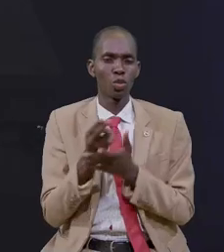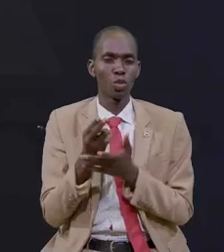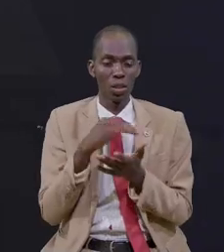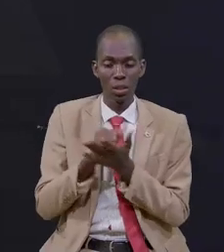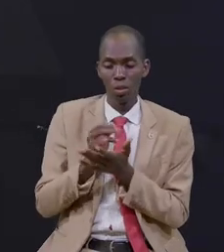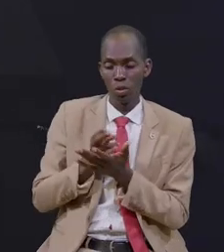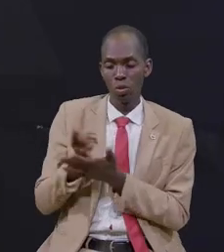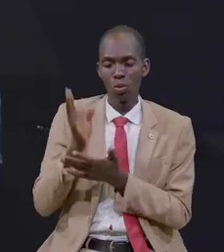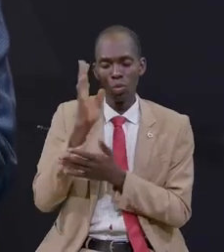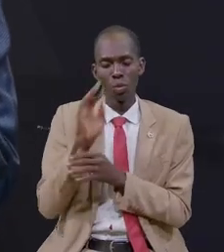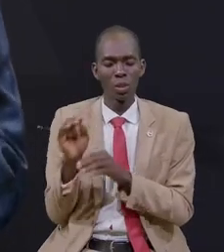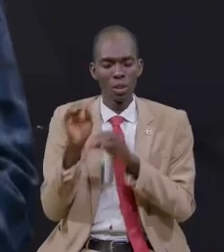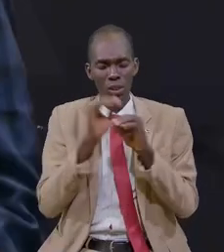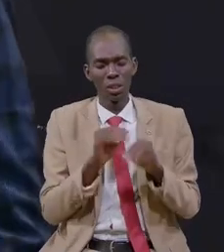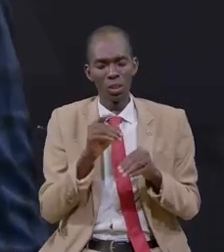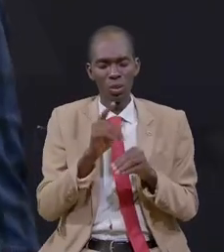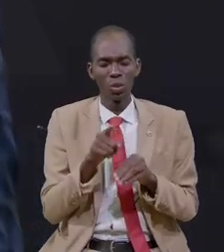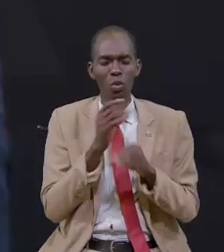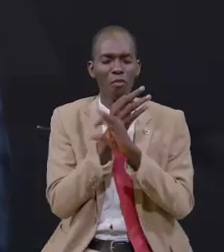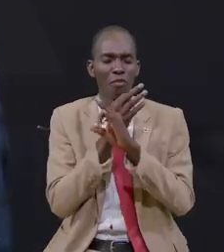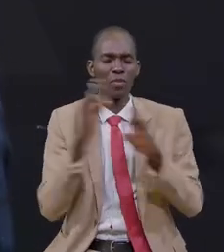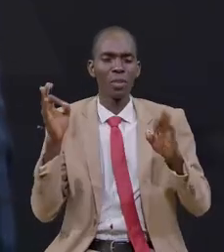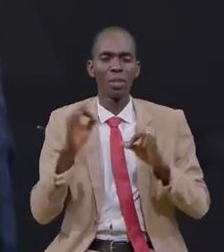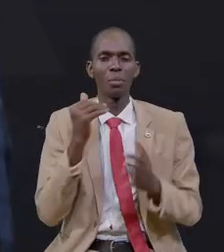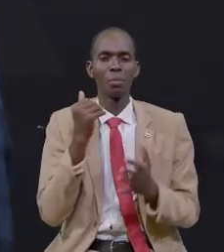vous affranchira.